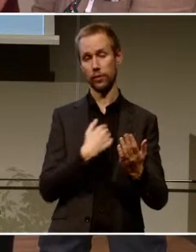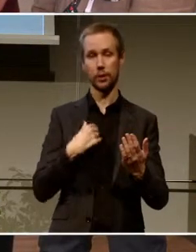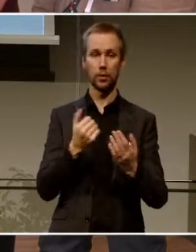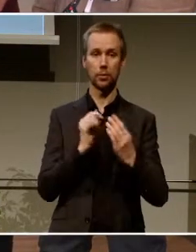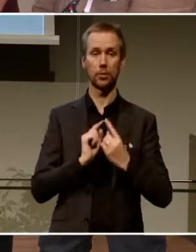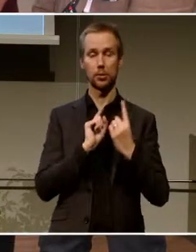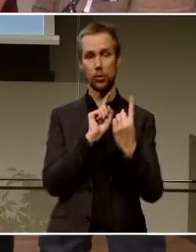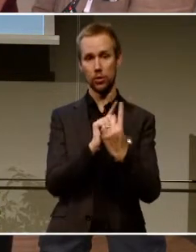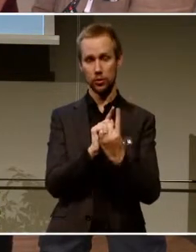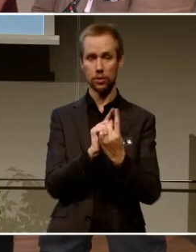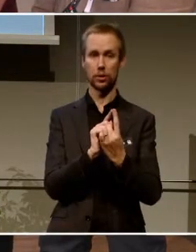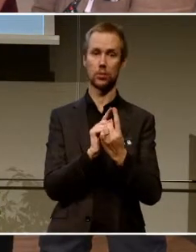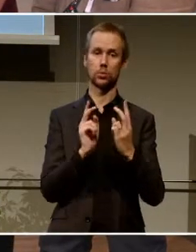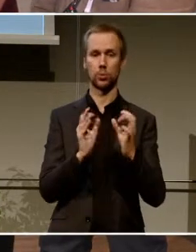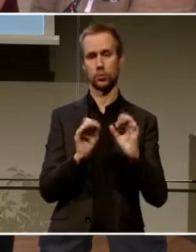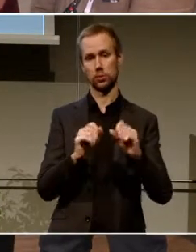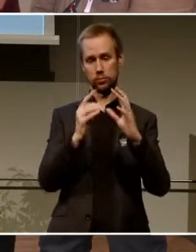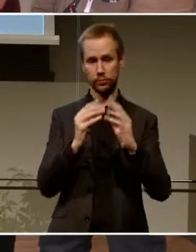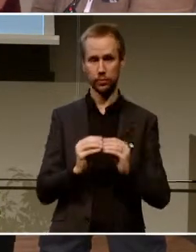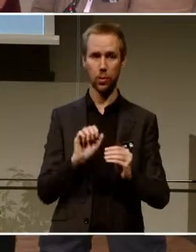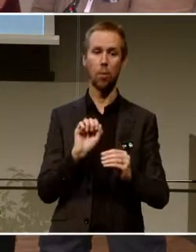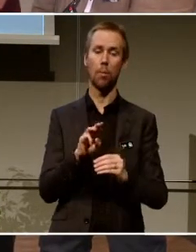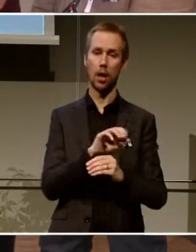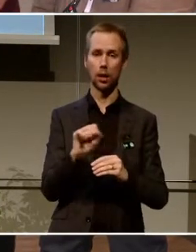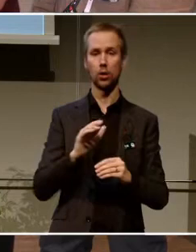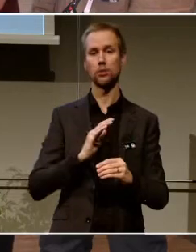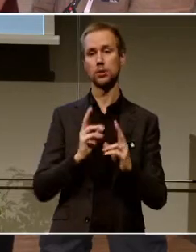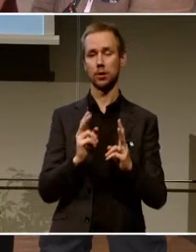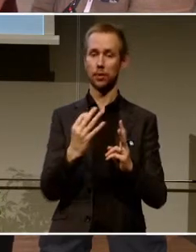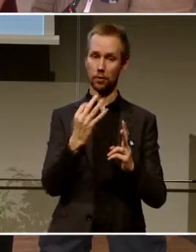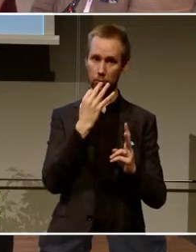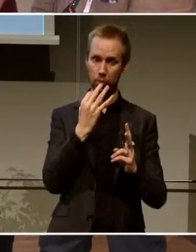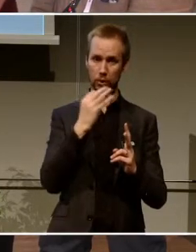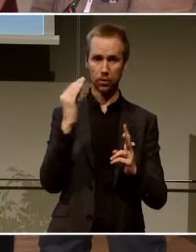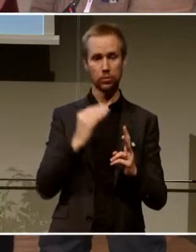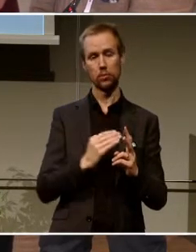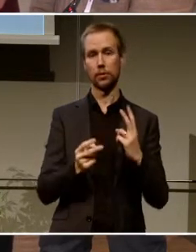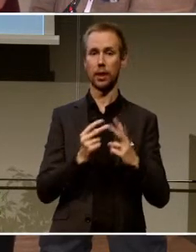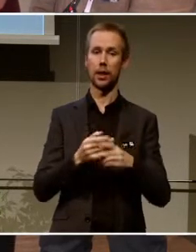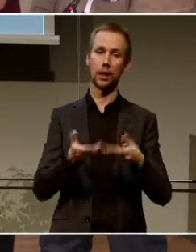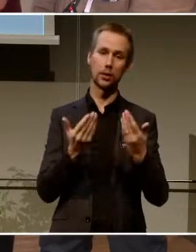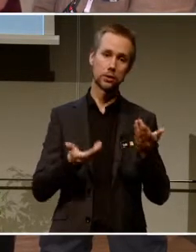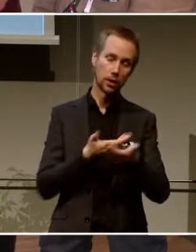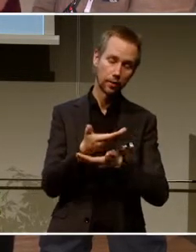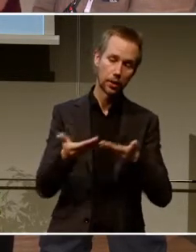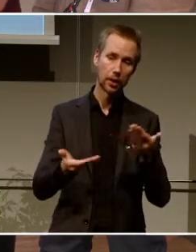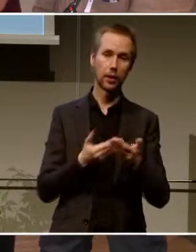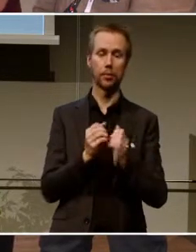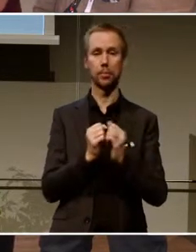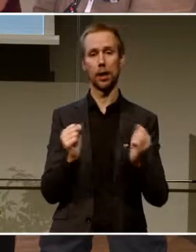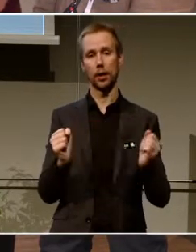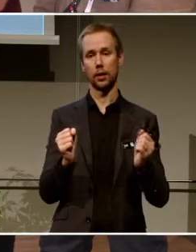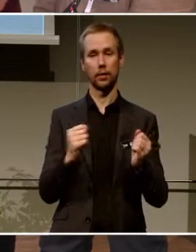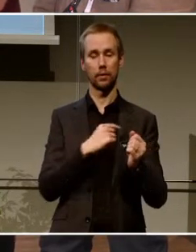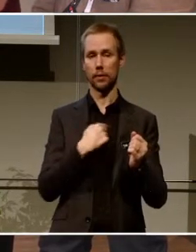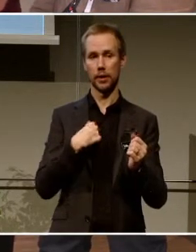samma frågor så kanske det går att samarbeta och samverka och göra det enklare. Men den kartläggningen finns inte riktigt. Vi vet